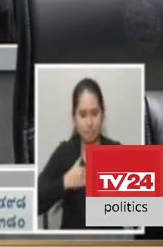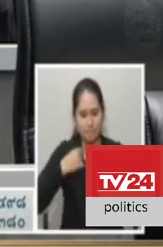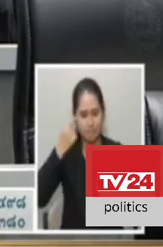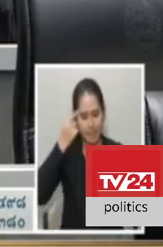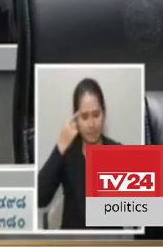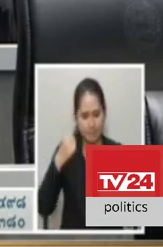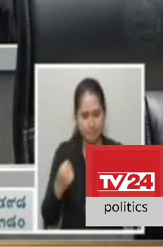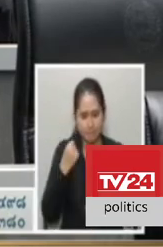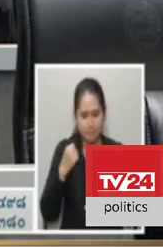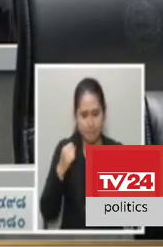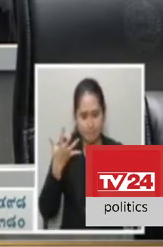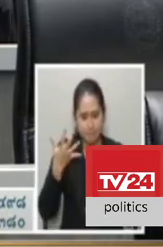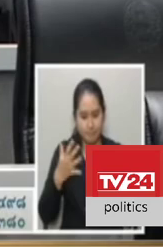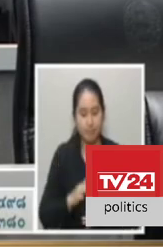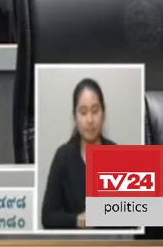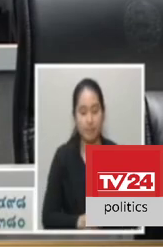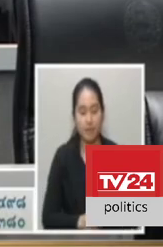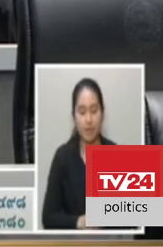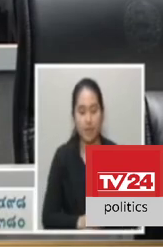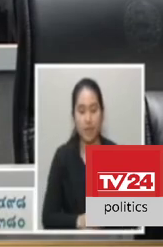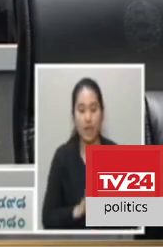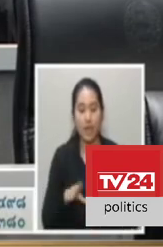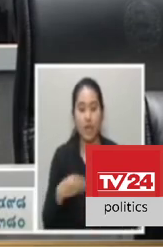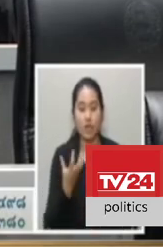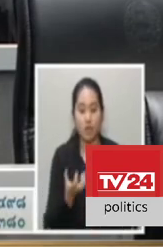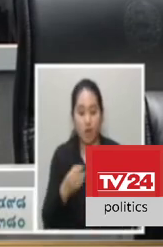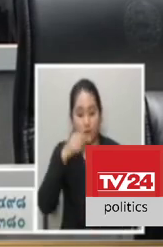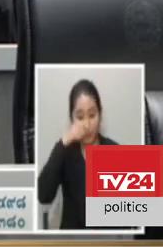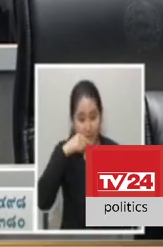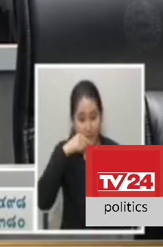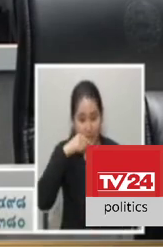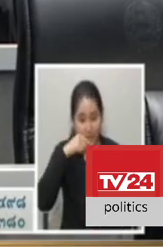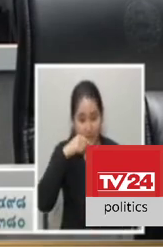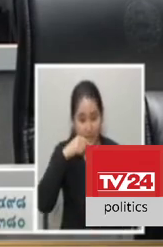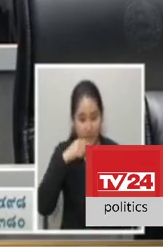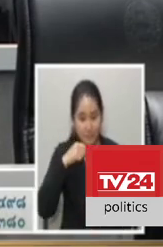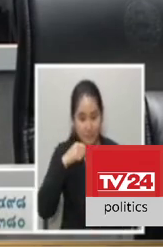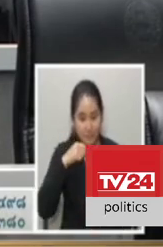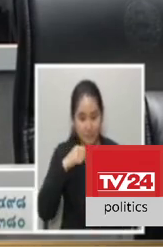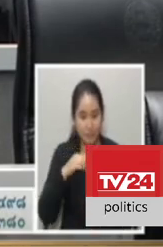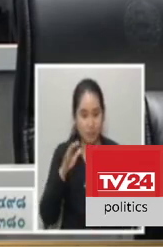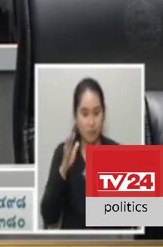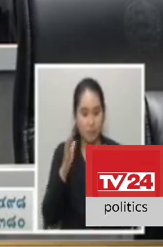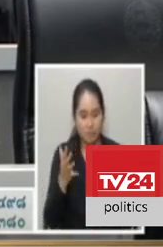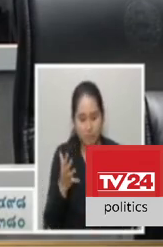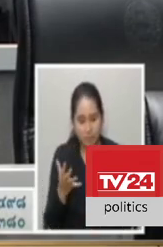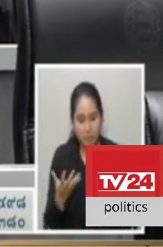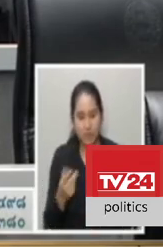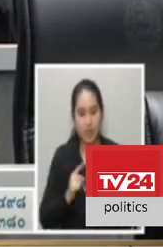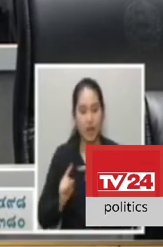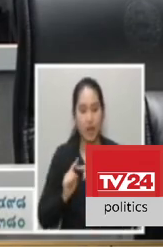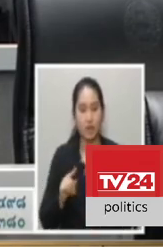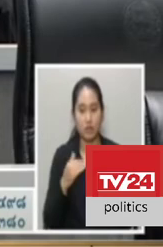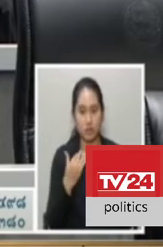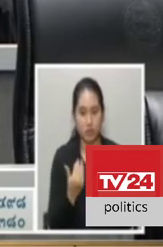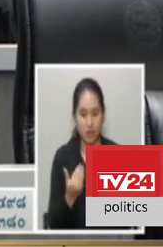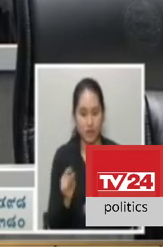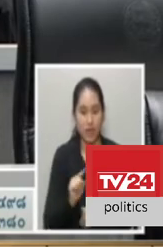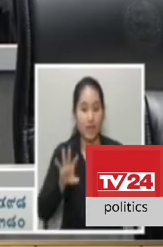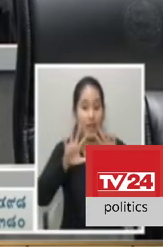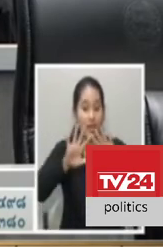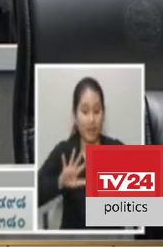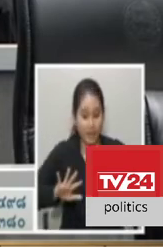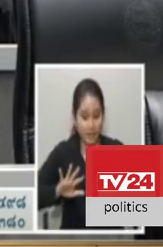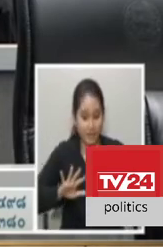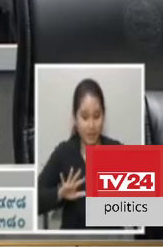ที่จะไปเจรจาเพื่อให้สินค้าไทยไม่เสียเปรียบได้อย่างไรก็ดีค่ะดิฉันทราบว่าปัจจุบันอาเซียน